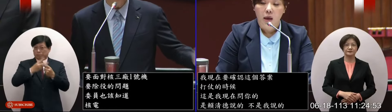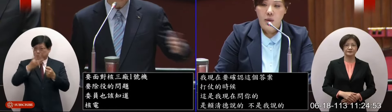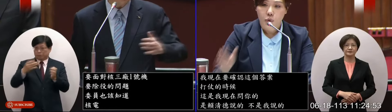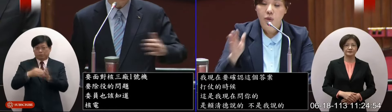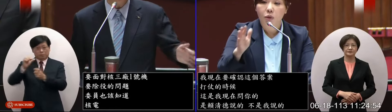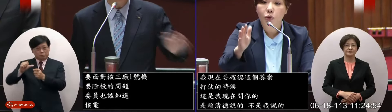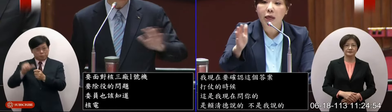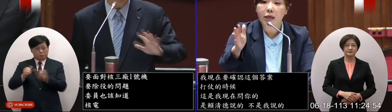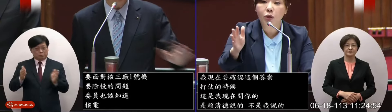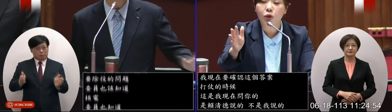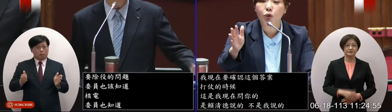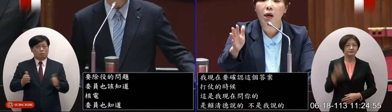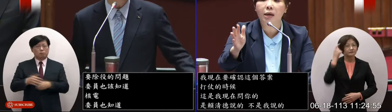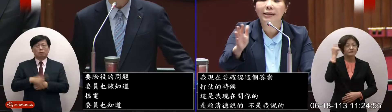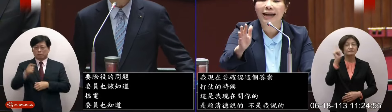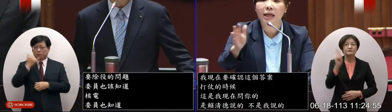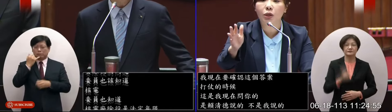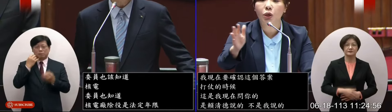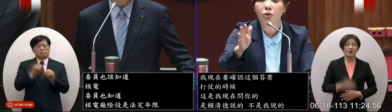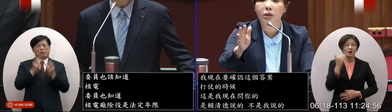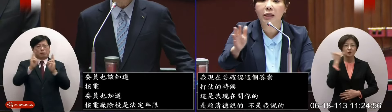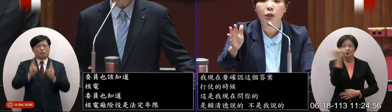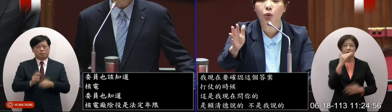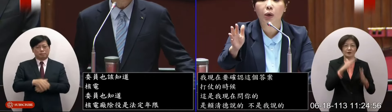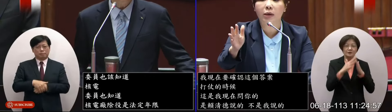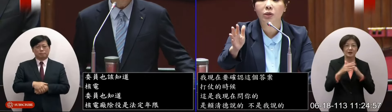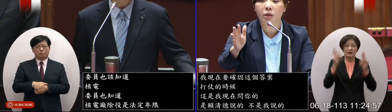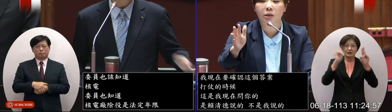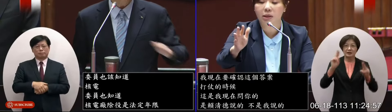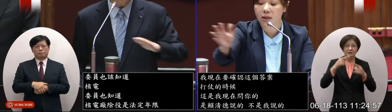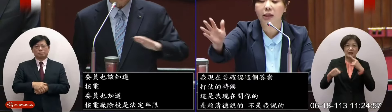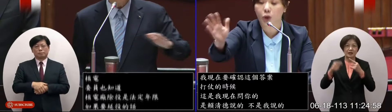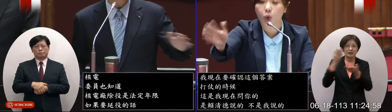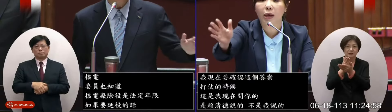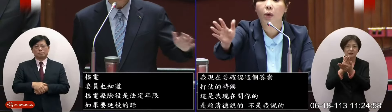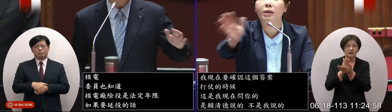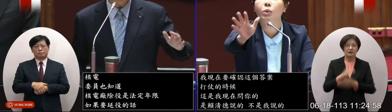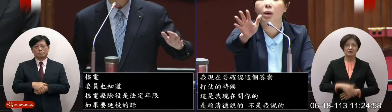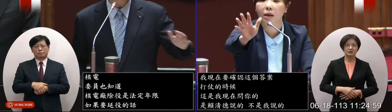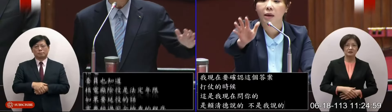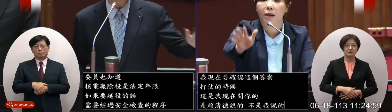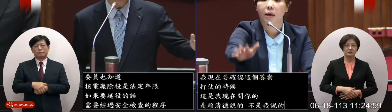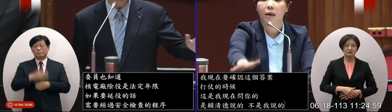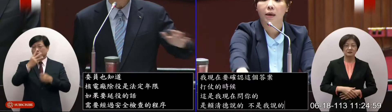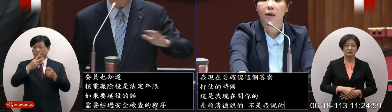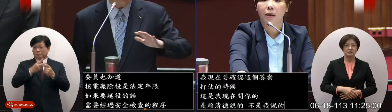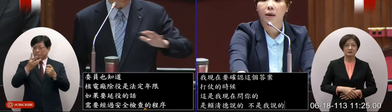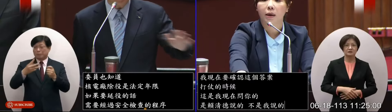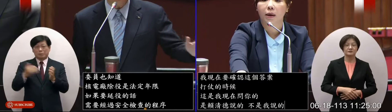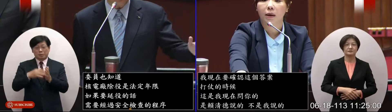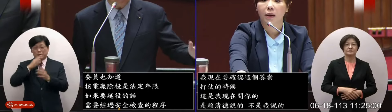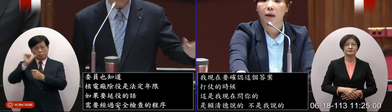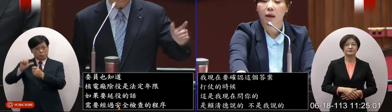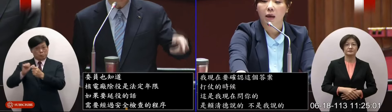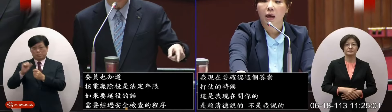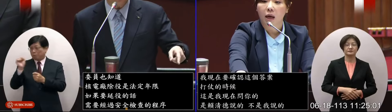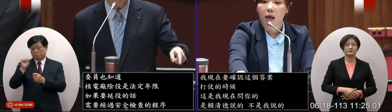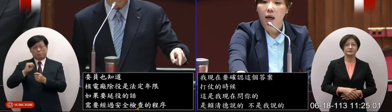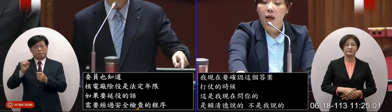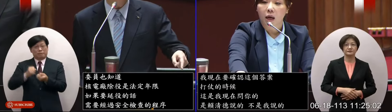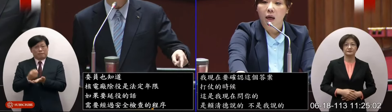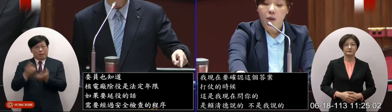3年半到5年，这个时间是不可以发电的。 所以也就是说，打仗的时候电力中断了， 是 电力中断的话， 3年半到5年是不可以发电，这个